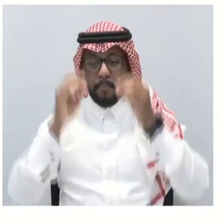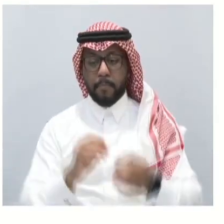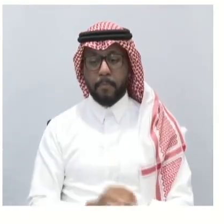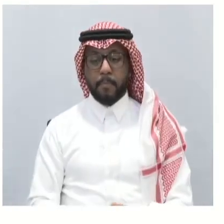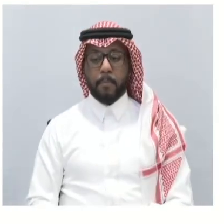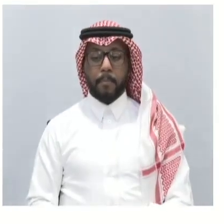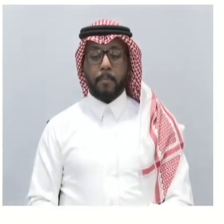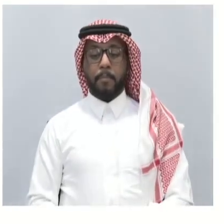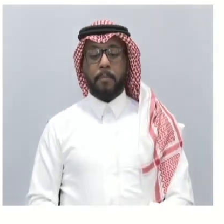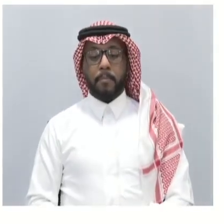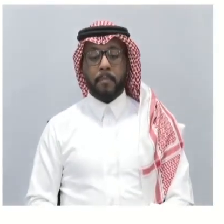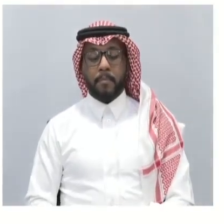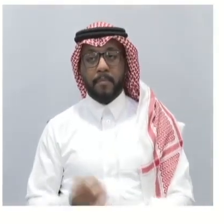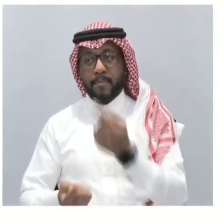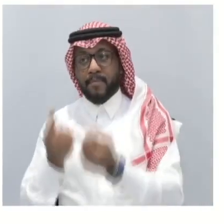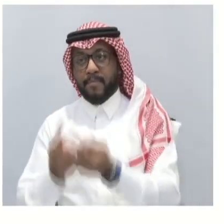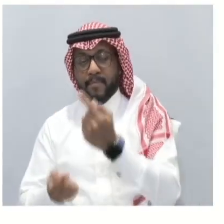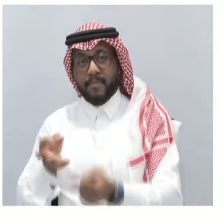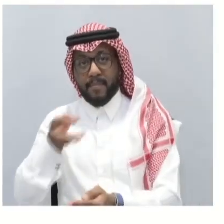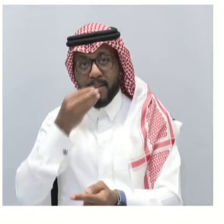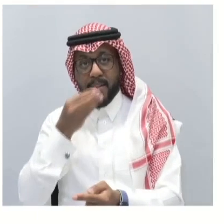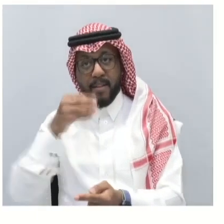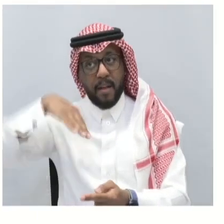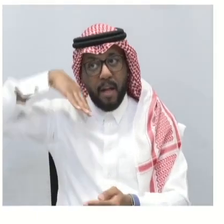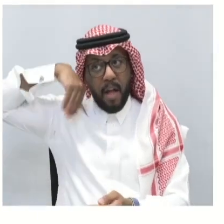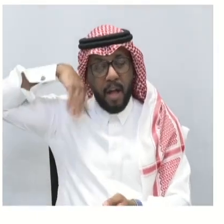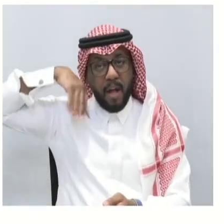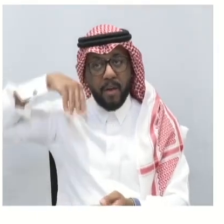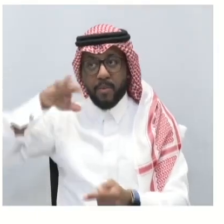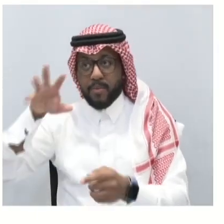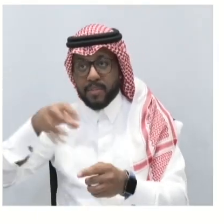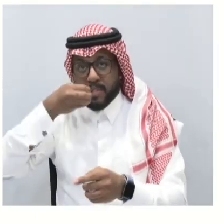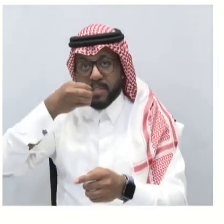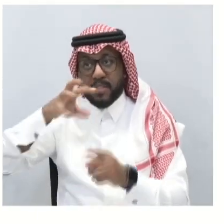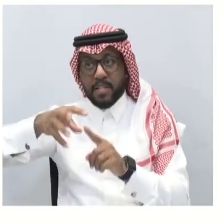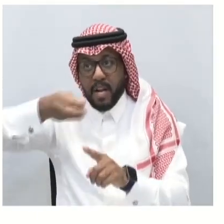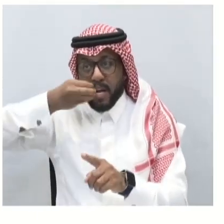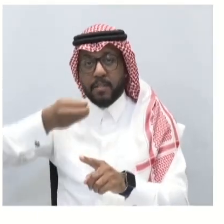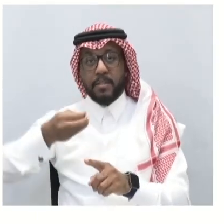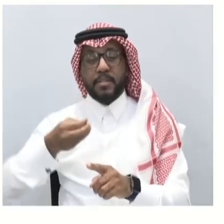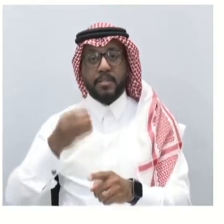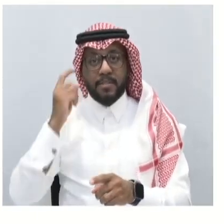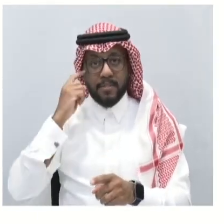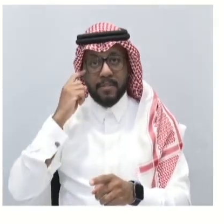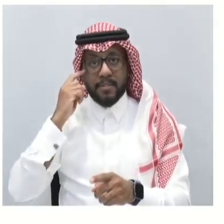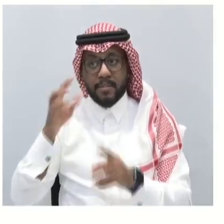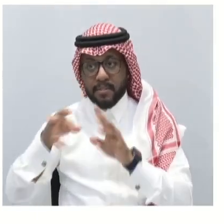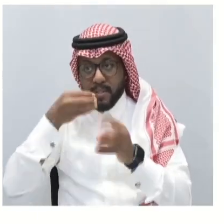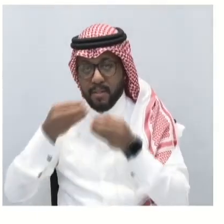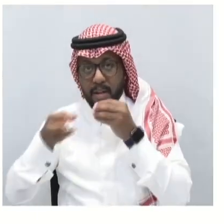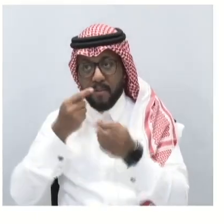الاعشاب عندي مثلا الخروف من الحيوانات اللي تاكل ايش ايضا